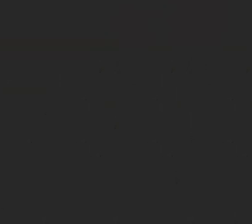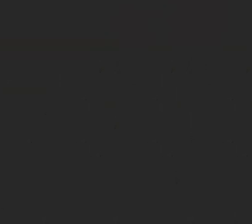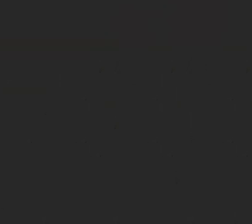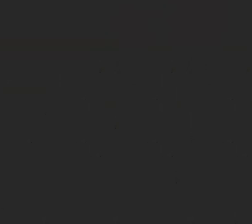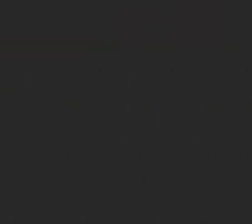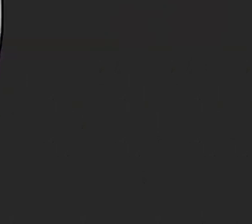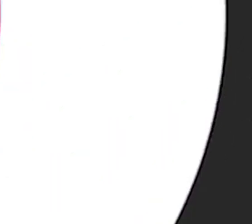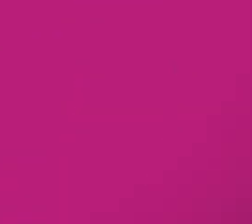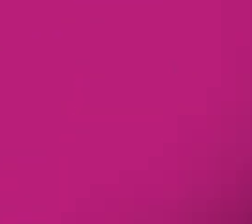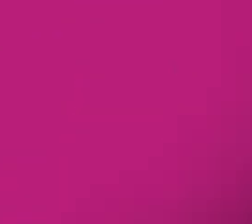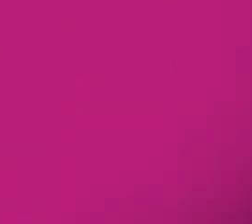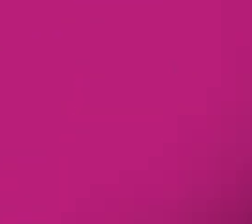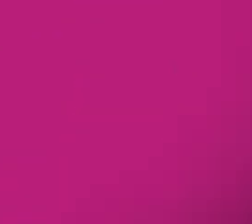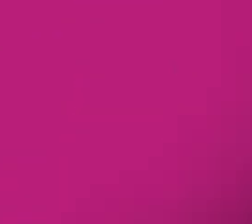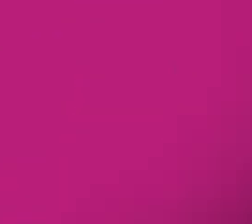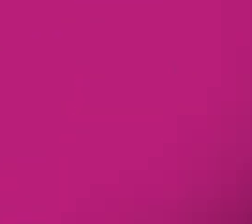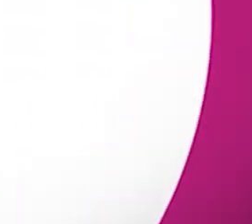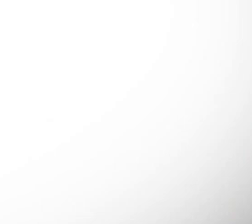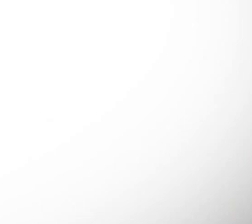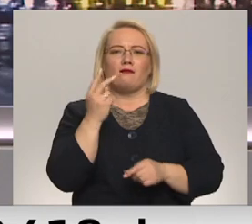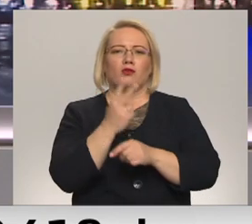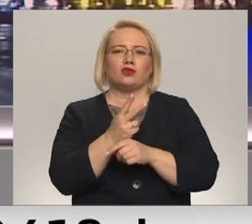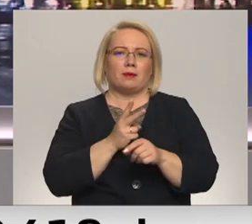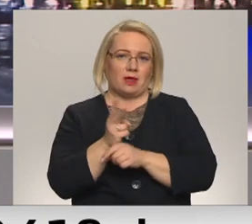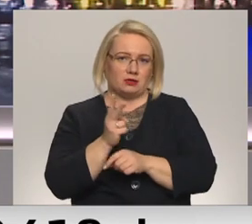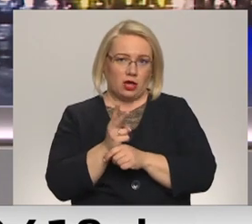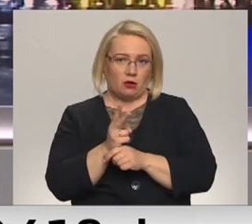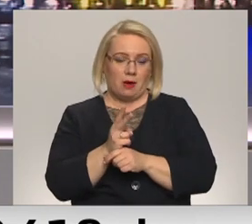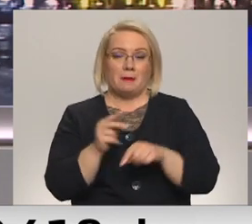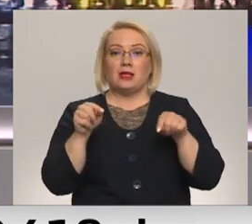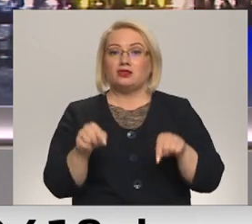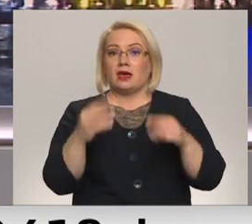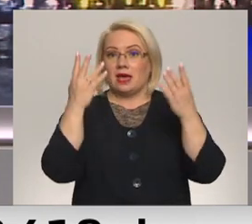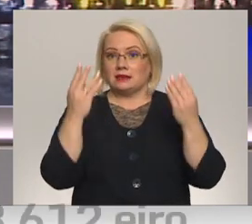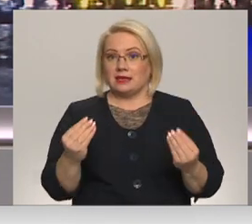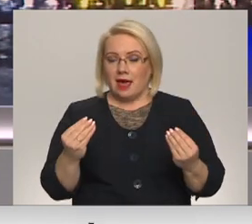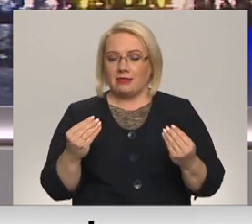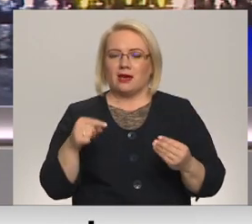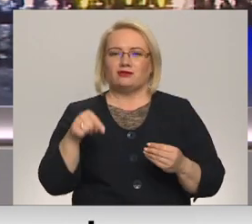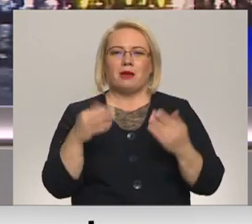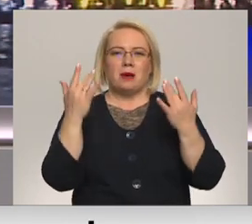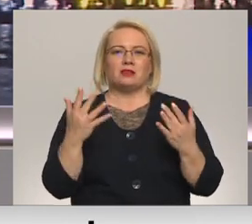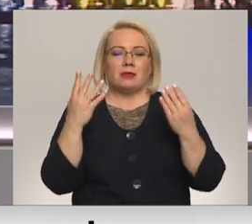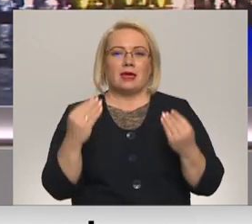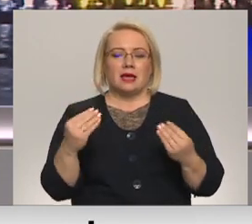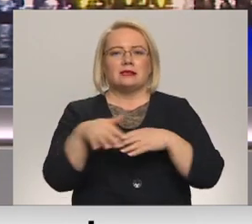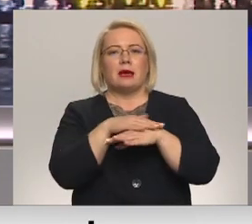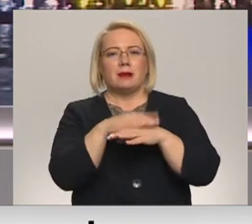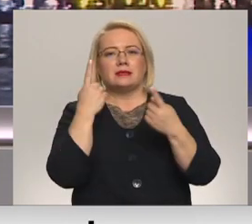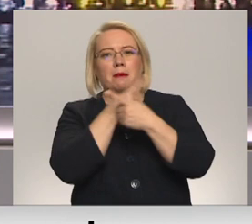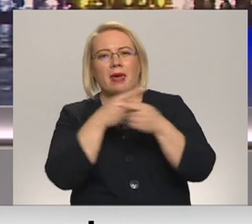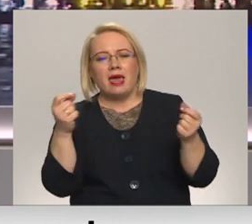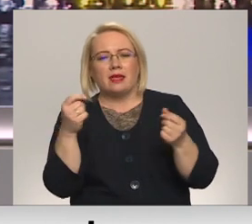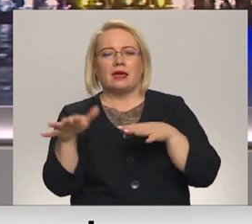Re, viss ēters ir te! Bet šajās dienās, maratona dienās, sabiedriskie mediji rīko arī dažādas